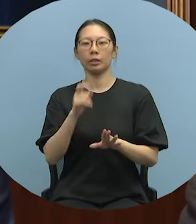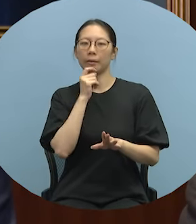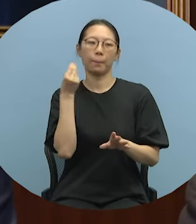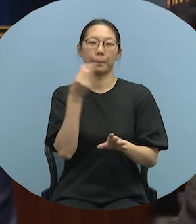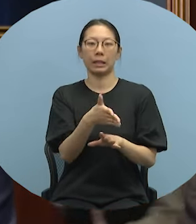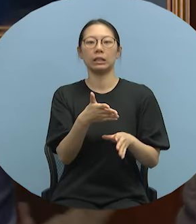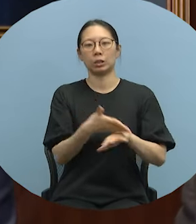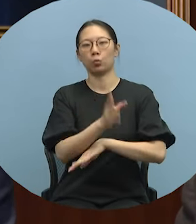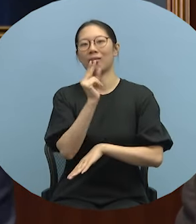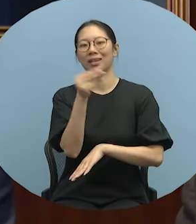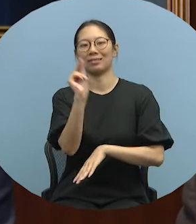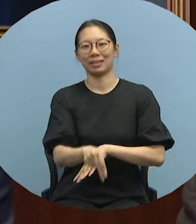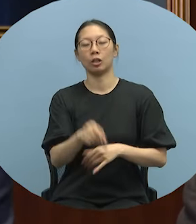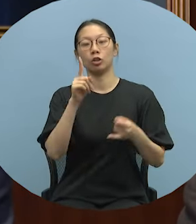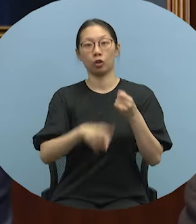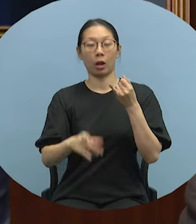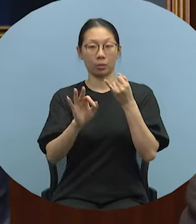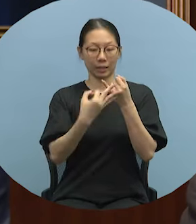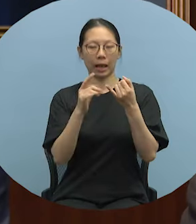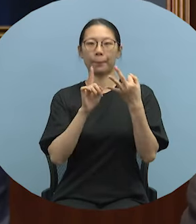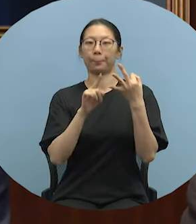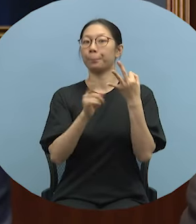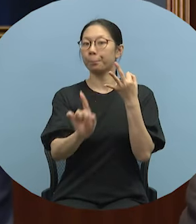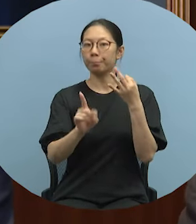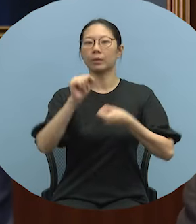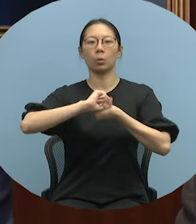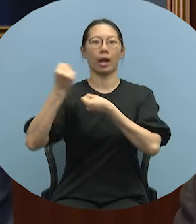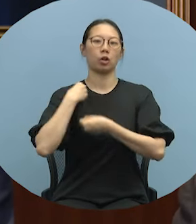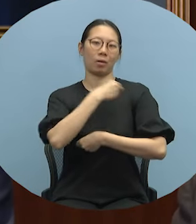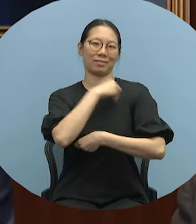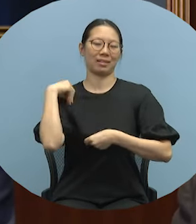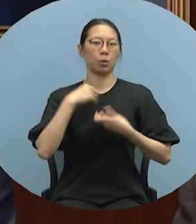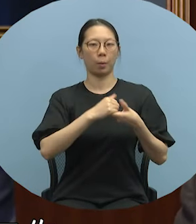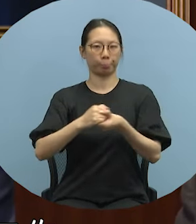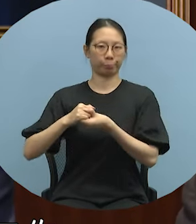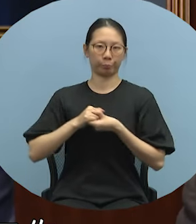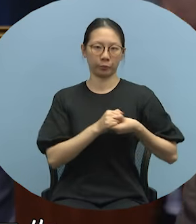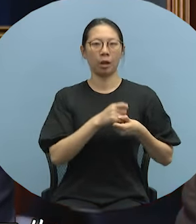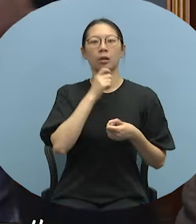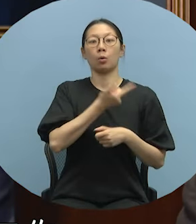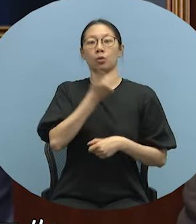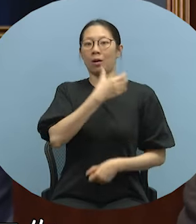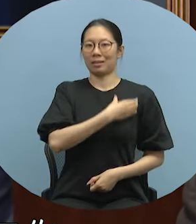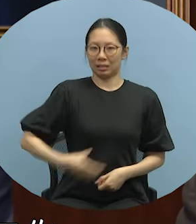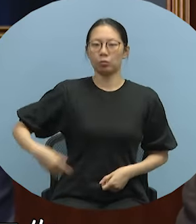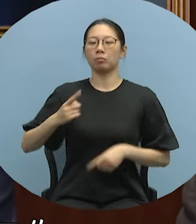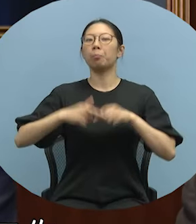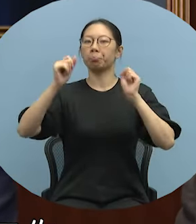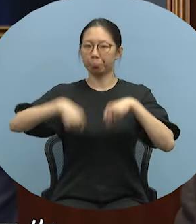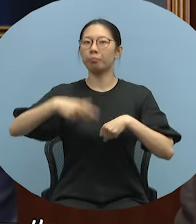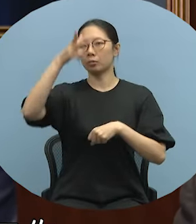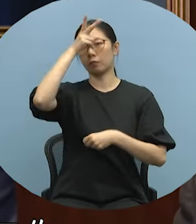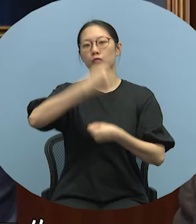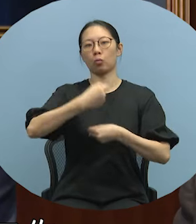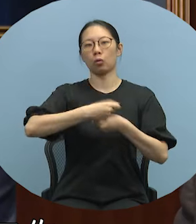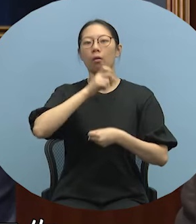過7,000次噶啦。最後咧第三點嘅體會咧就係加強我哋嘅醫療嘅協作。咁唔少議員咧都肯定政府嘅相關